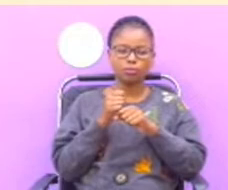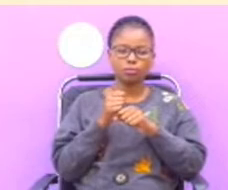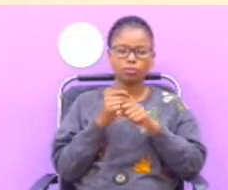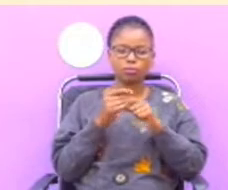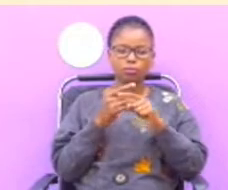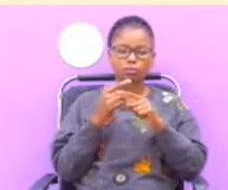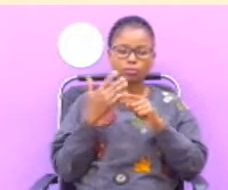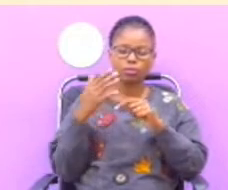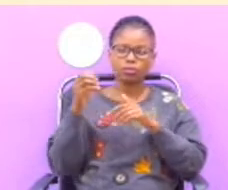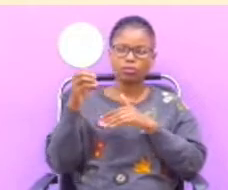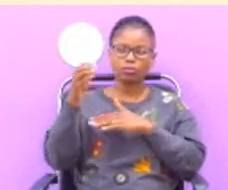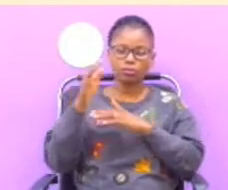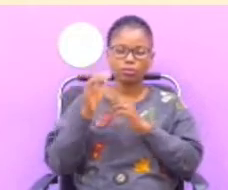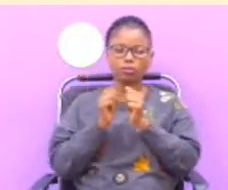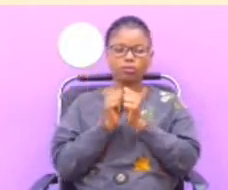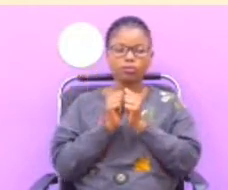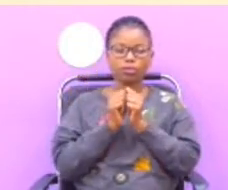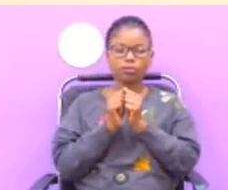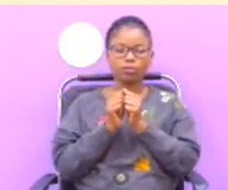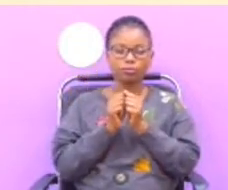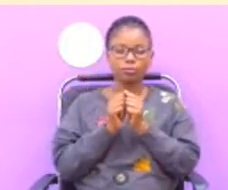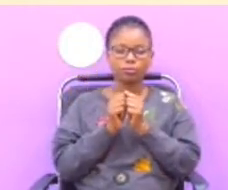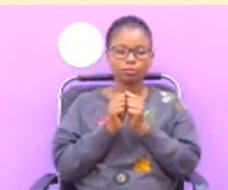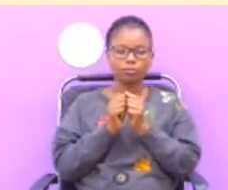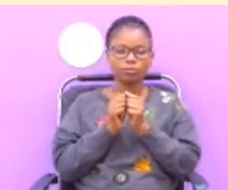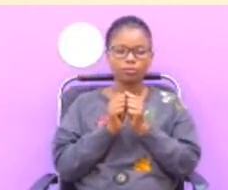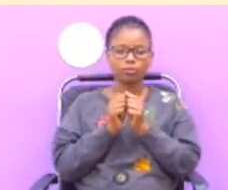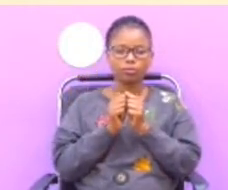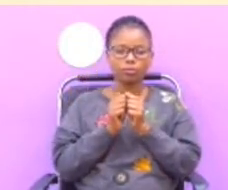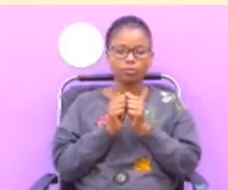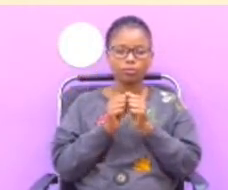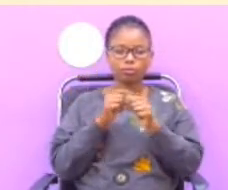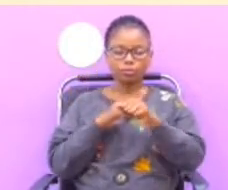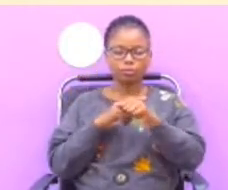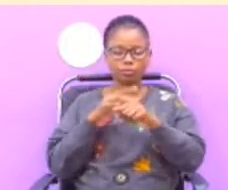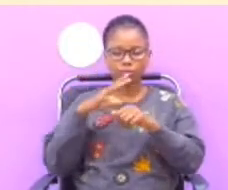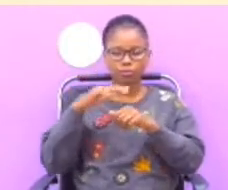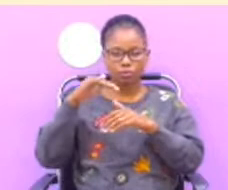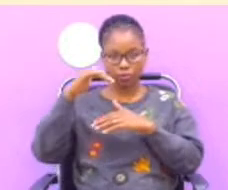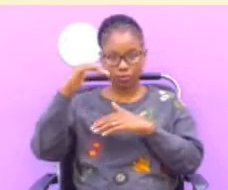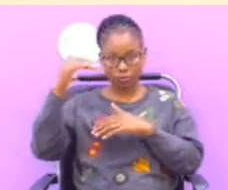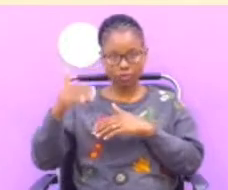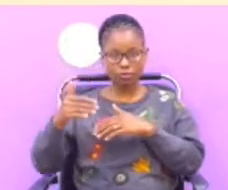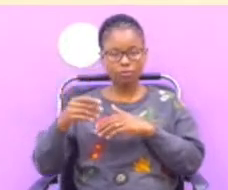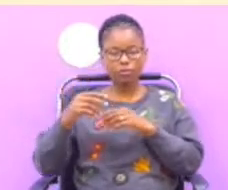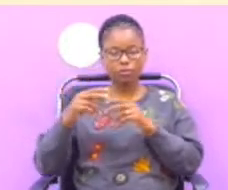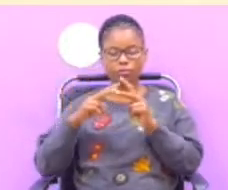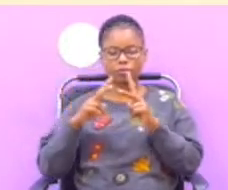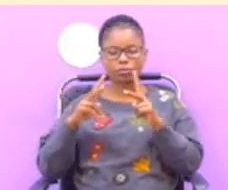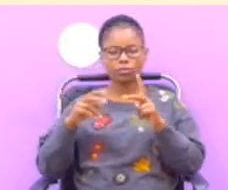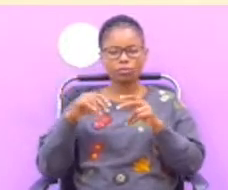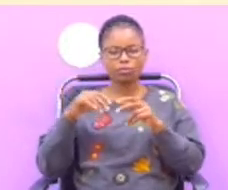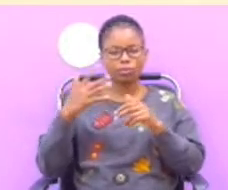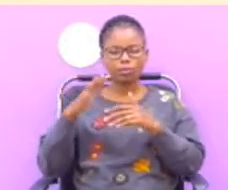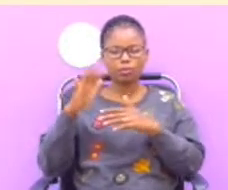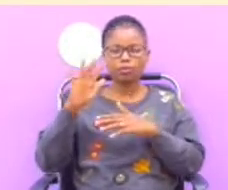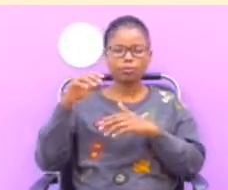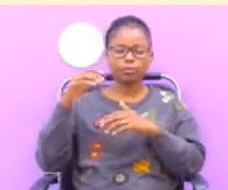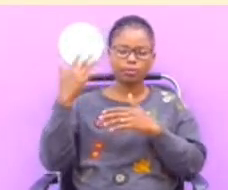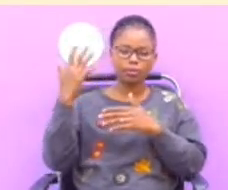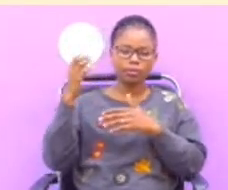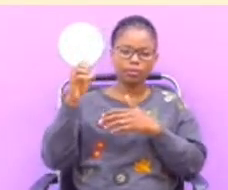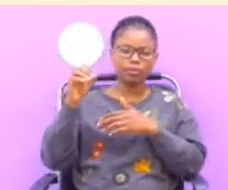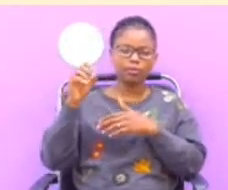kũrĩ o hamwe nao ona mangĩgathiĩ kĩrĩma-inĩ gĩa Karimeli gwĩtũria kuo guoko kwa Ngai no gũkamakinyĩra